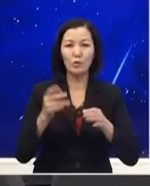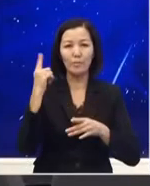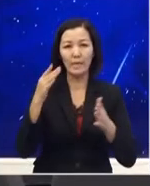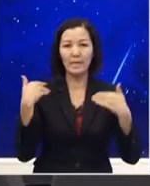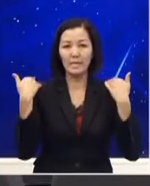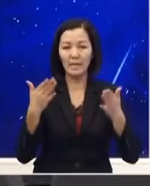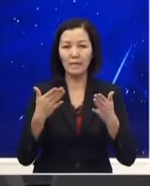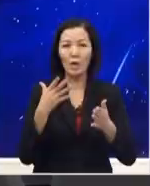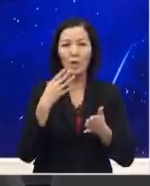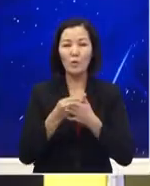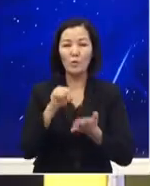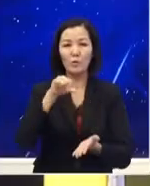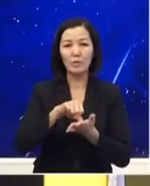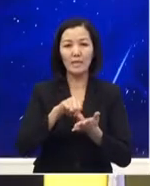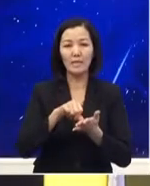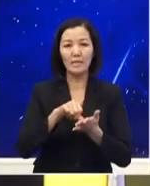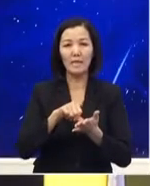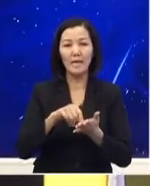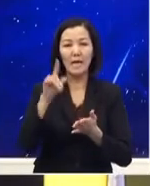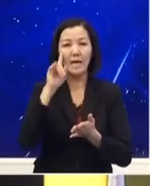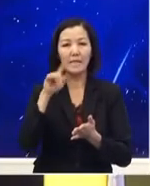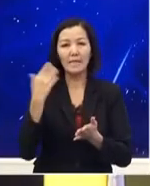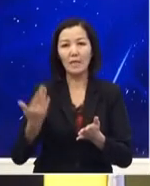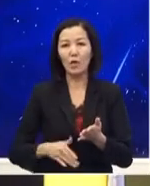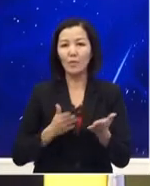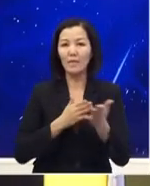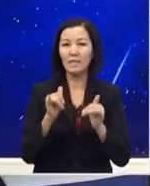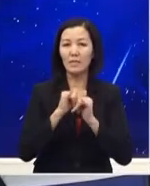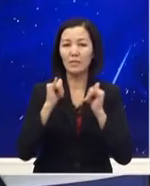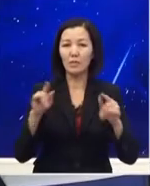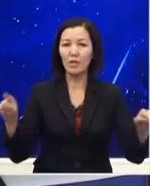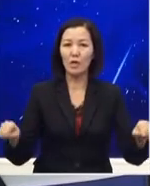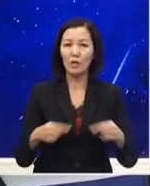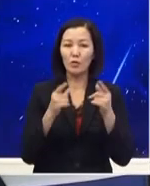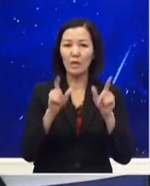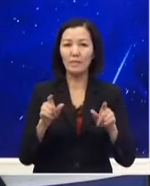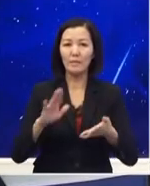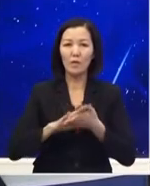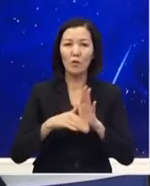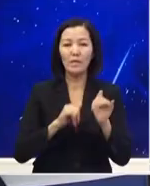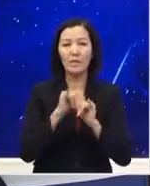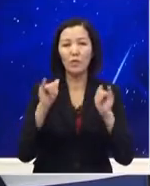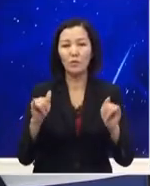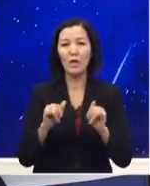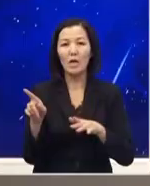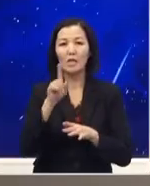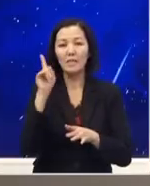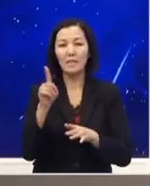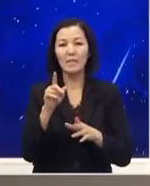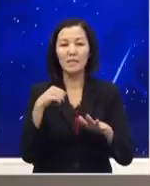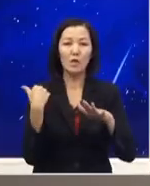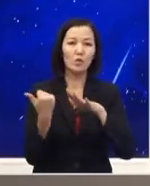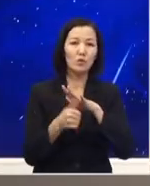ортаға салынды. Өз сөздерінде кандидаттар еліміздің әлеуметтік саласын жаңғырту мен азаматтардың әл-ауқатын арттыруға,